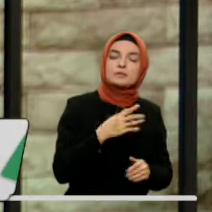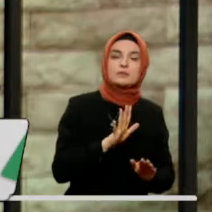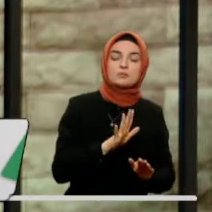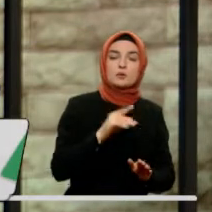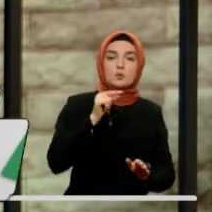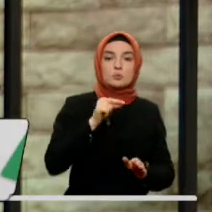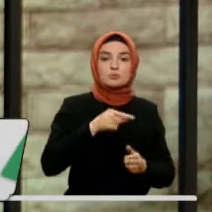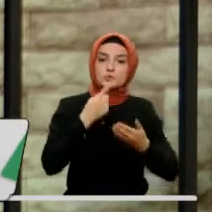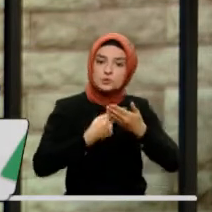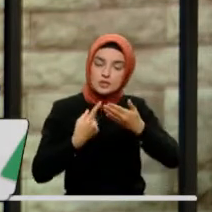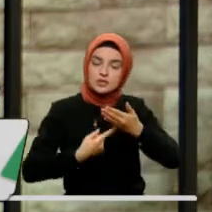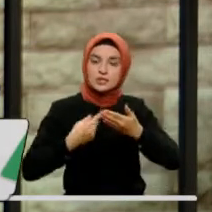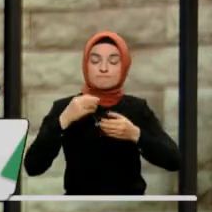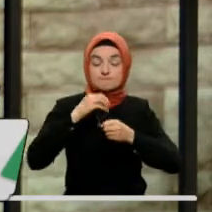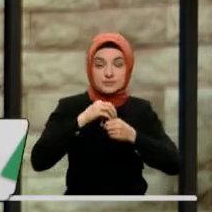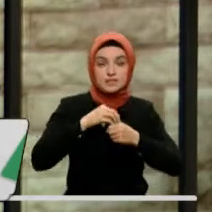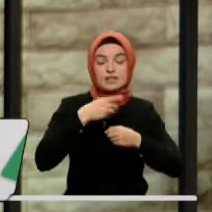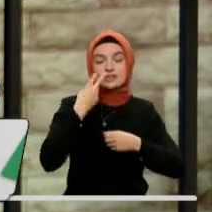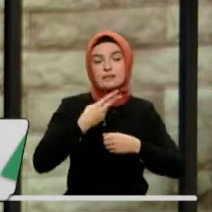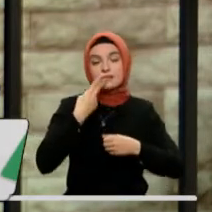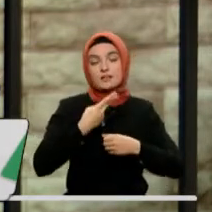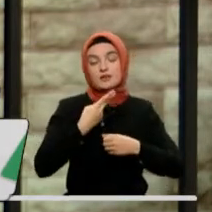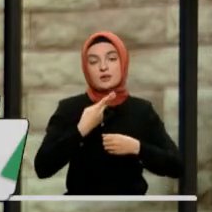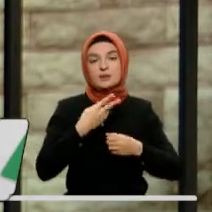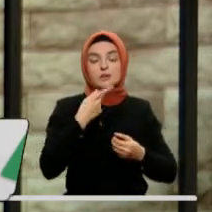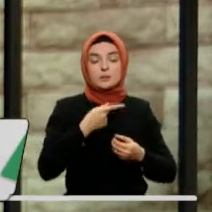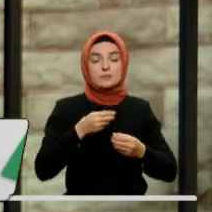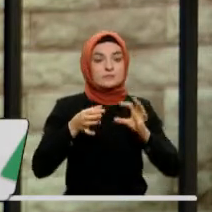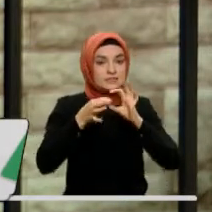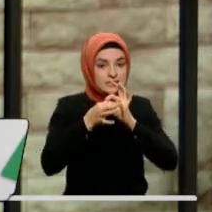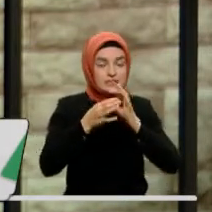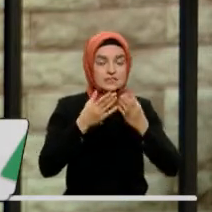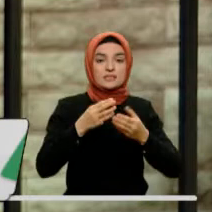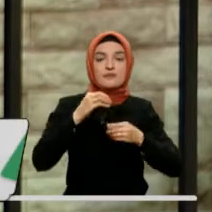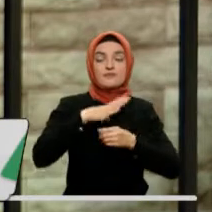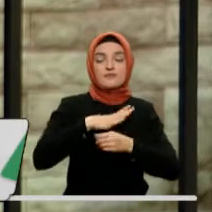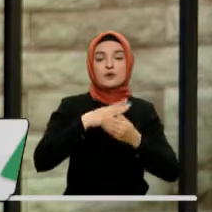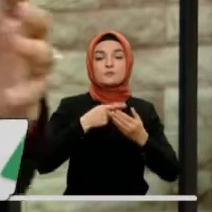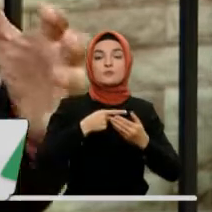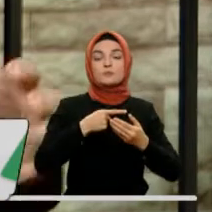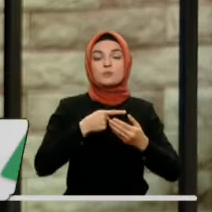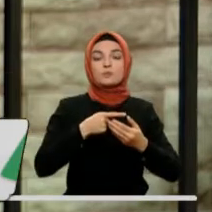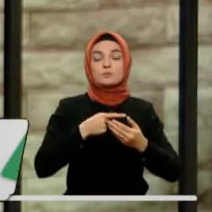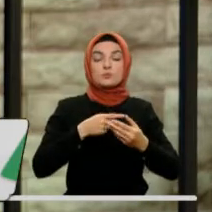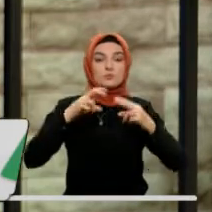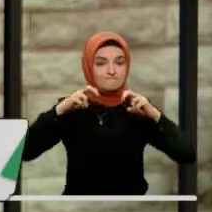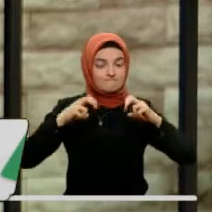Bunu Kur'an diyor, bunu sünnet diyor, bunu psikoloji diyor, bunu insan ilişkileri söylüyor. Bunu ben demiyorum. Ben de bunun detayında diyorum, bu ilime